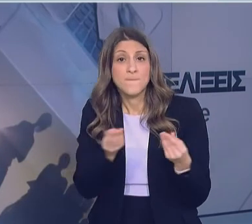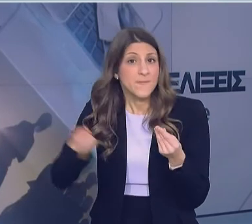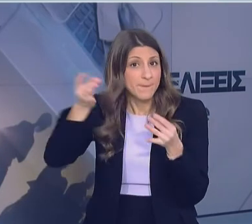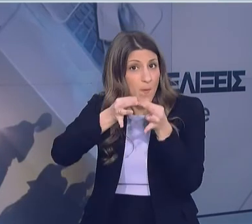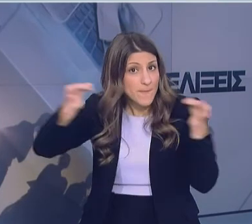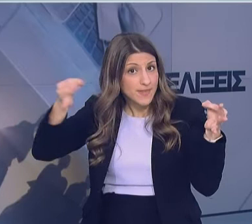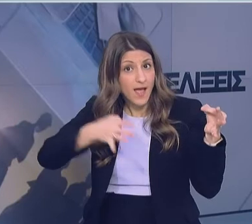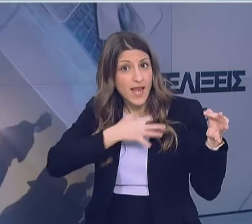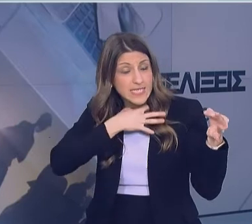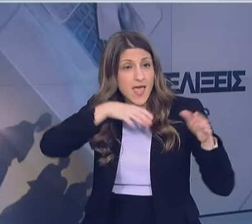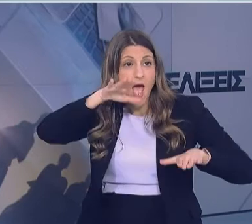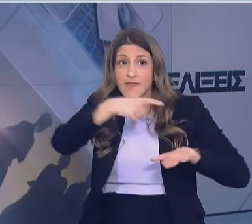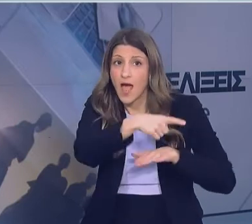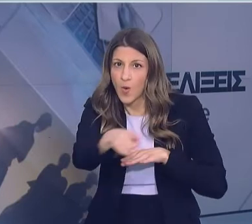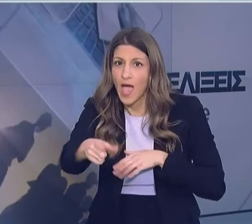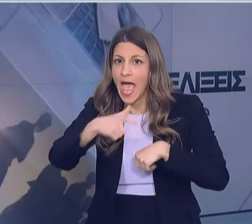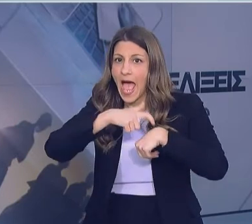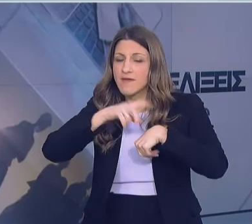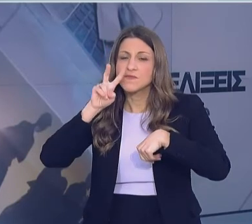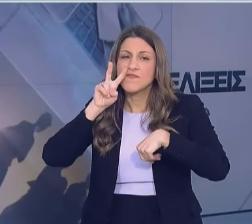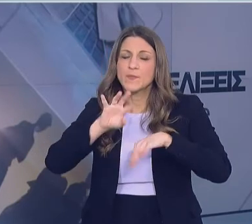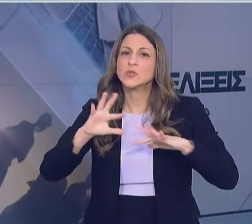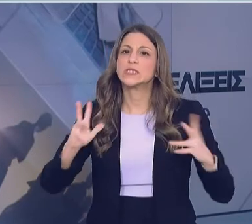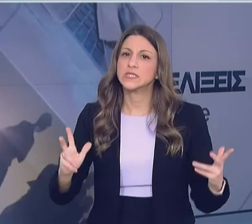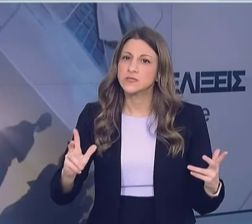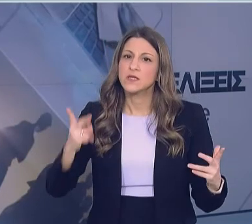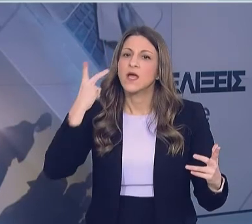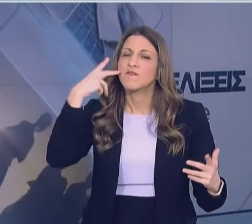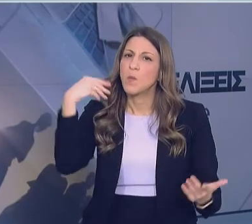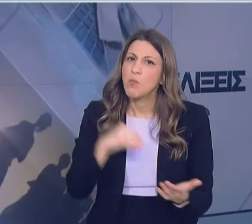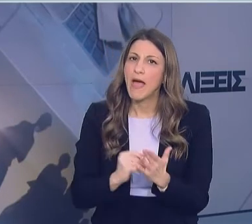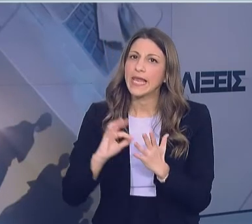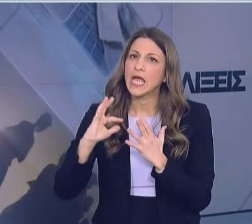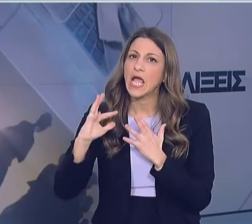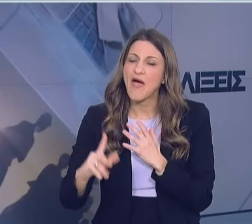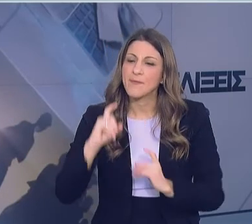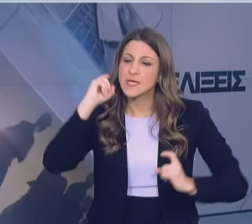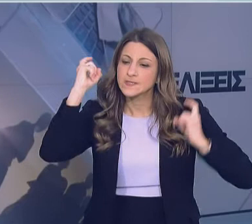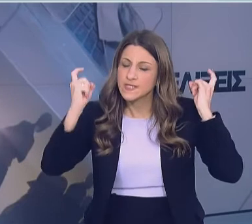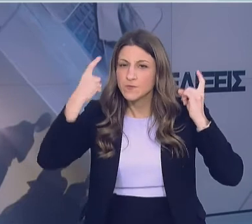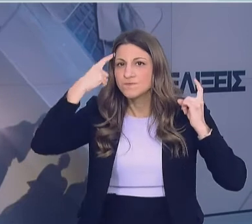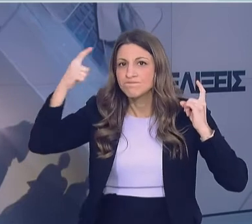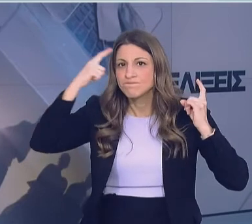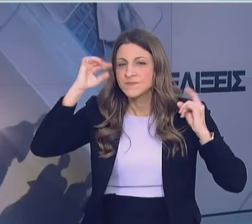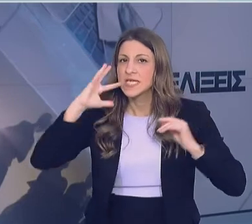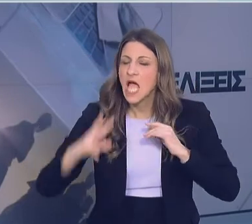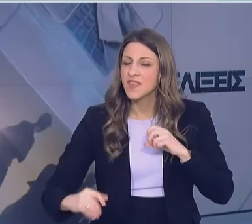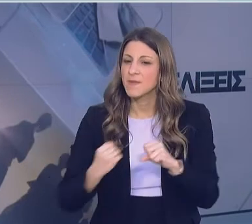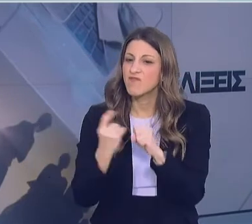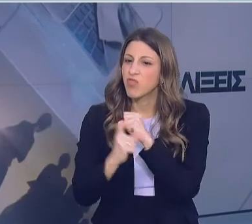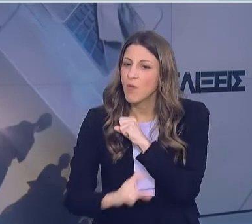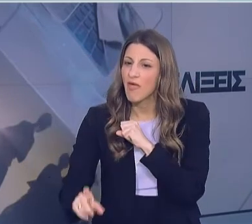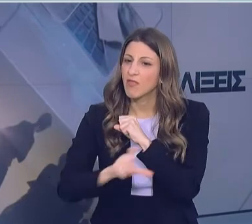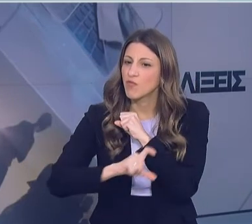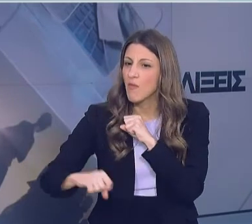μέτρα. Έτσι όπως πάμε, νομίζω αυτό που μπορώ να πω με σιγουριά είναι ότι επαναξιολογούμε την κατάσταση κάθε μέρα, κάθε εβδομάδα και